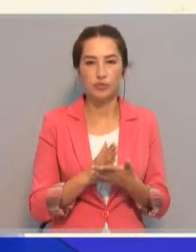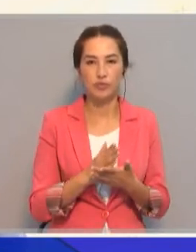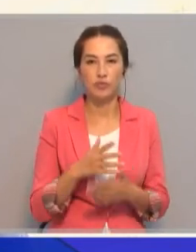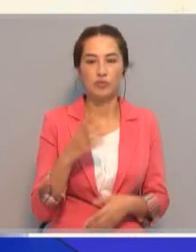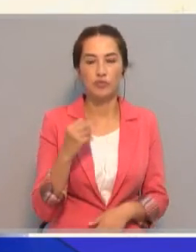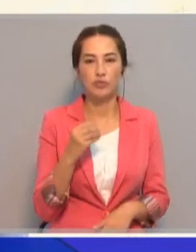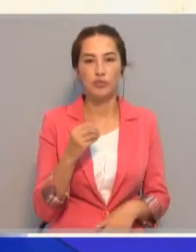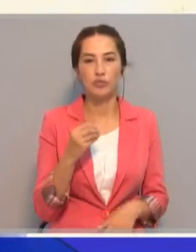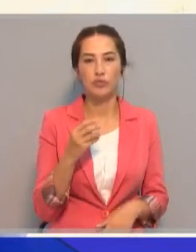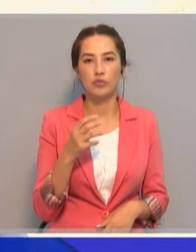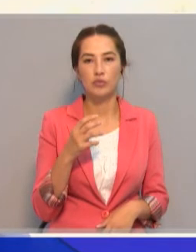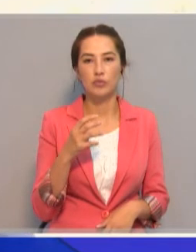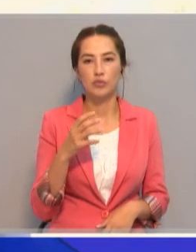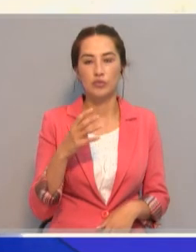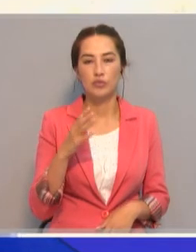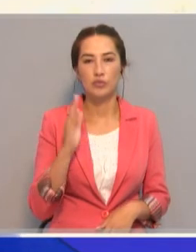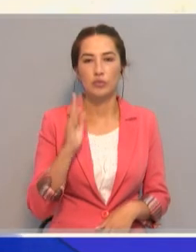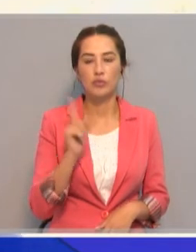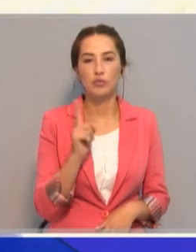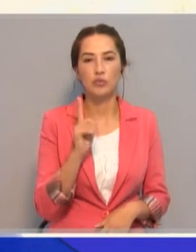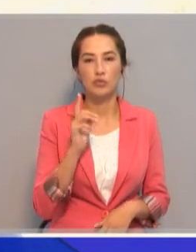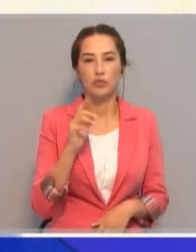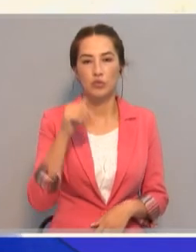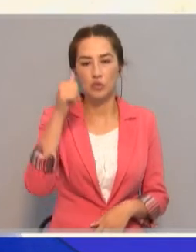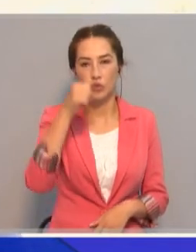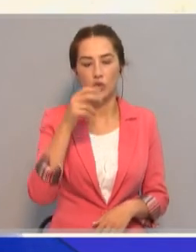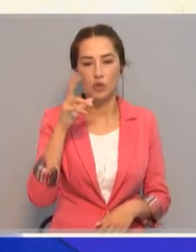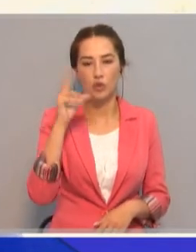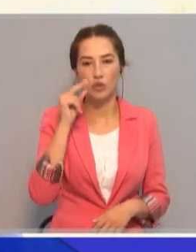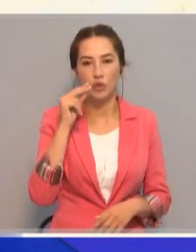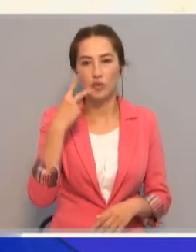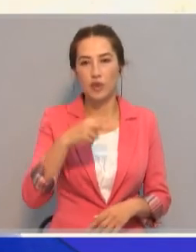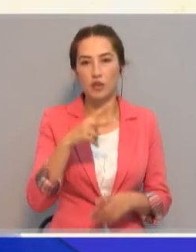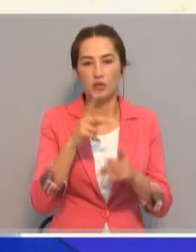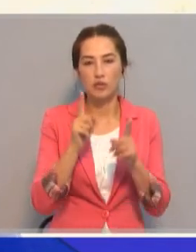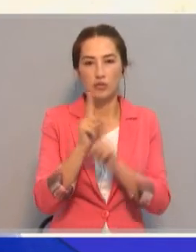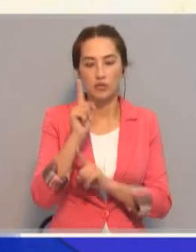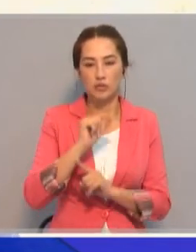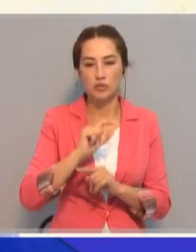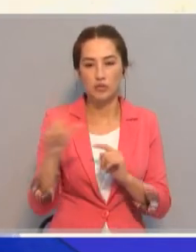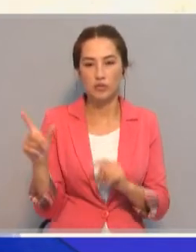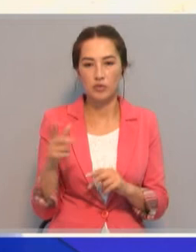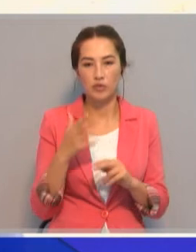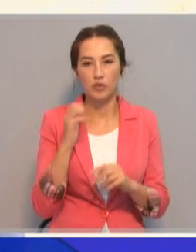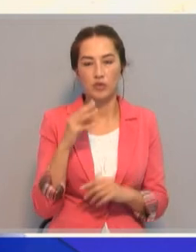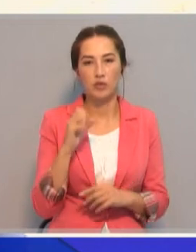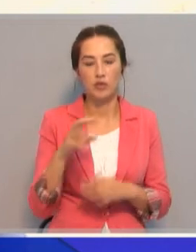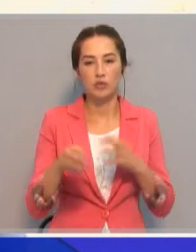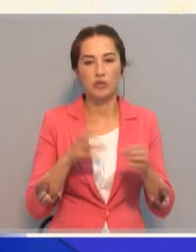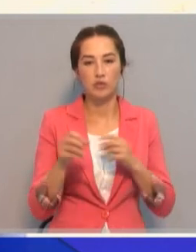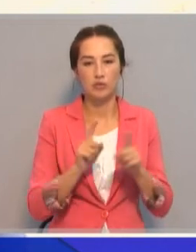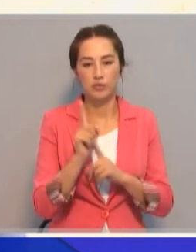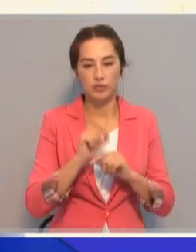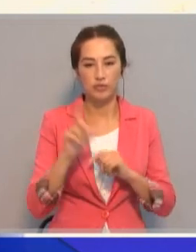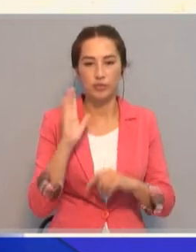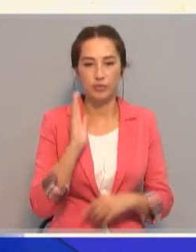жатыр. Құда қаласа осы айдың 20-сынан бастап алғашқы жаңағы мақта терім жұмыстары басталады